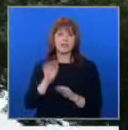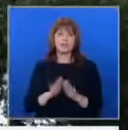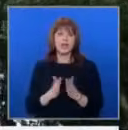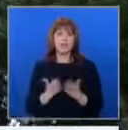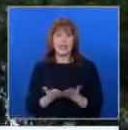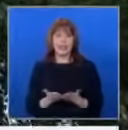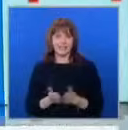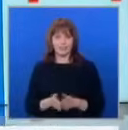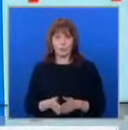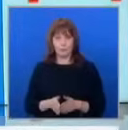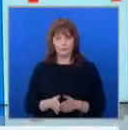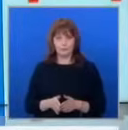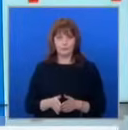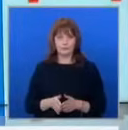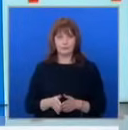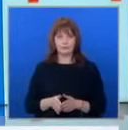Алианса.